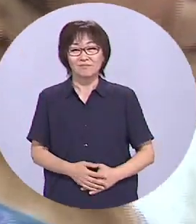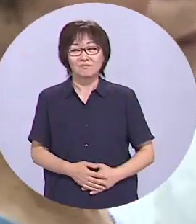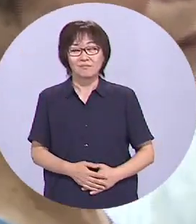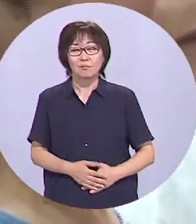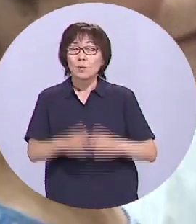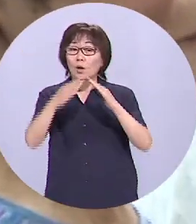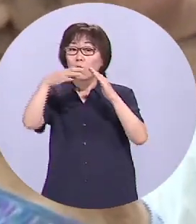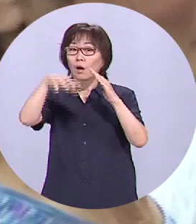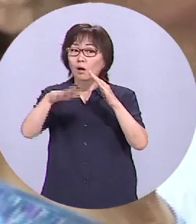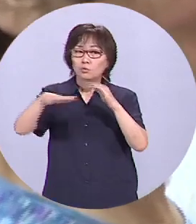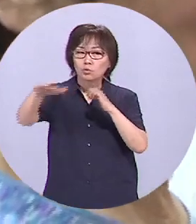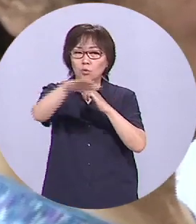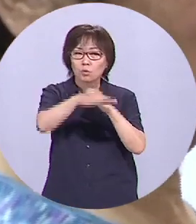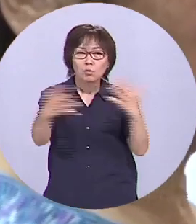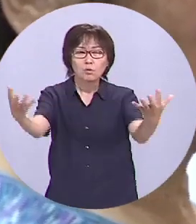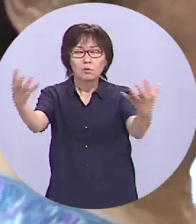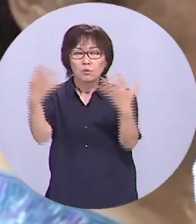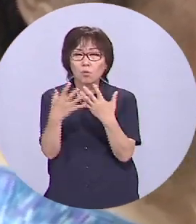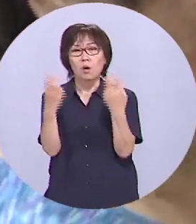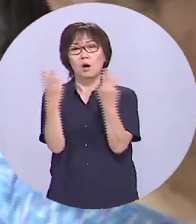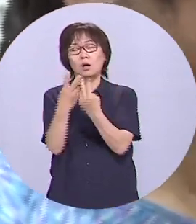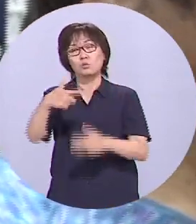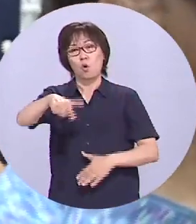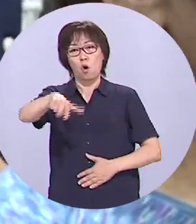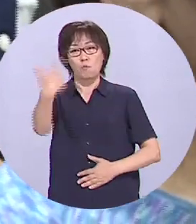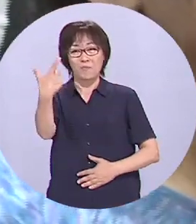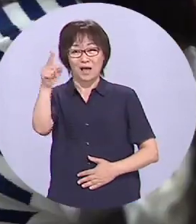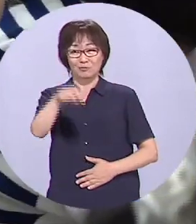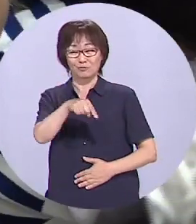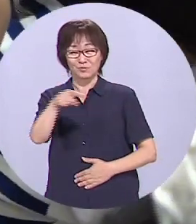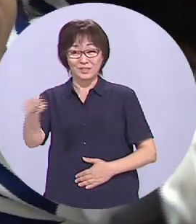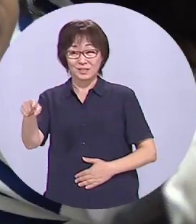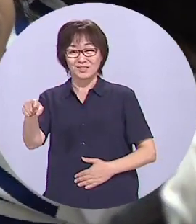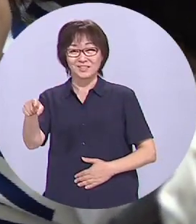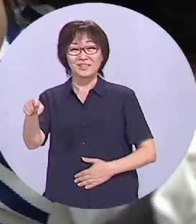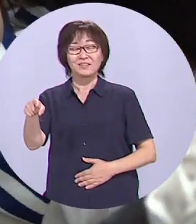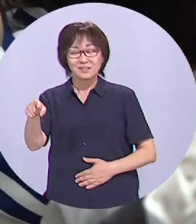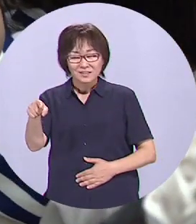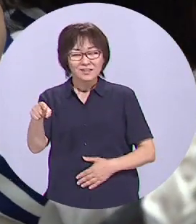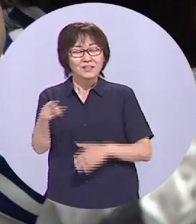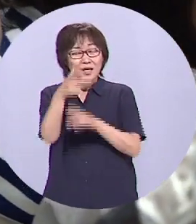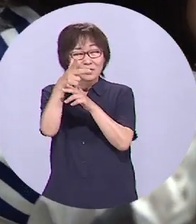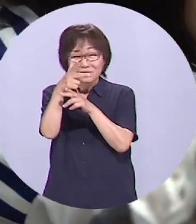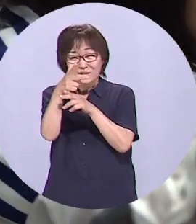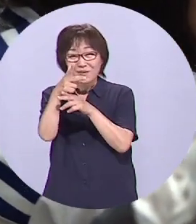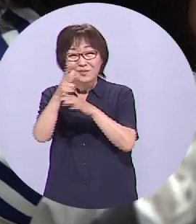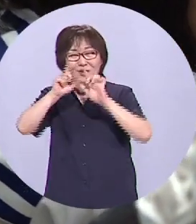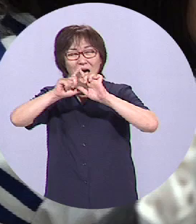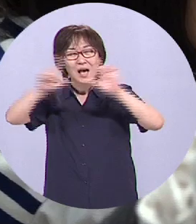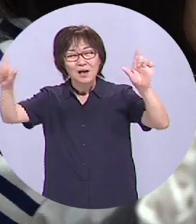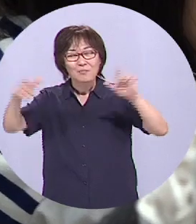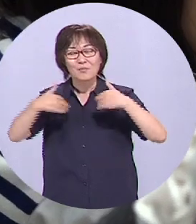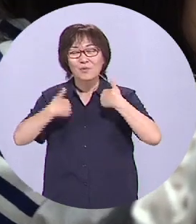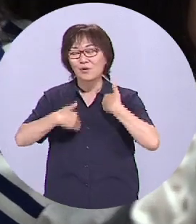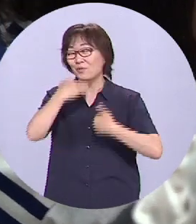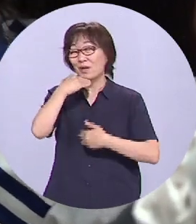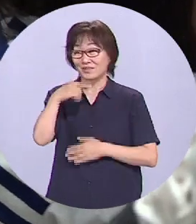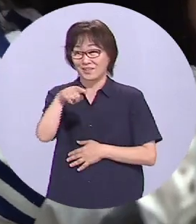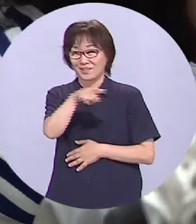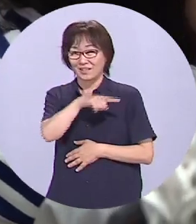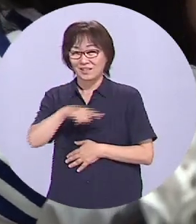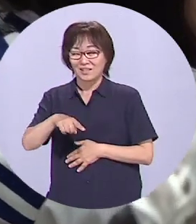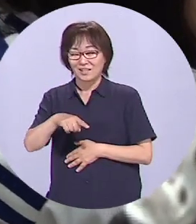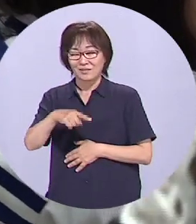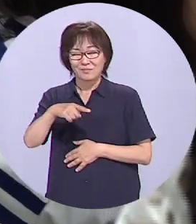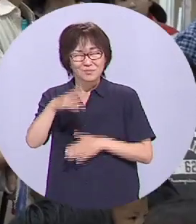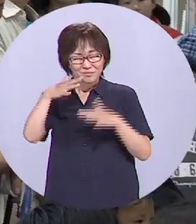会場はおよそ600人の方々が集まり、プロモーションビデオの発表を心待ちにしていたようで、皆さん画面に釘付けで